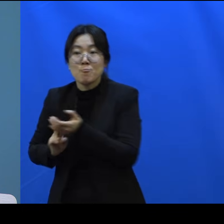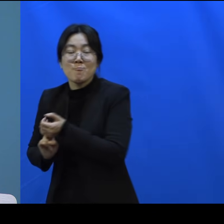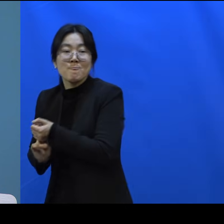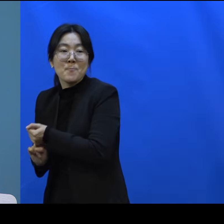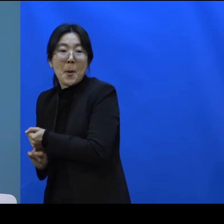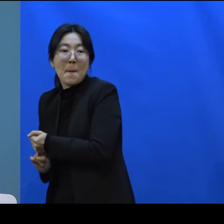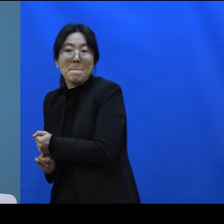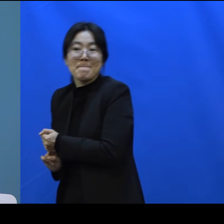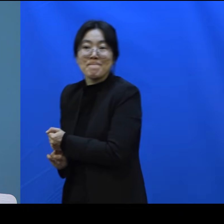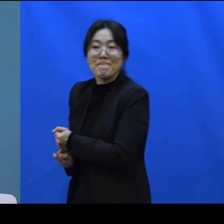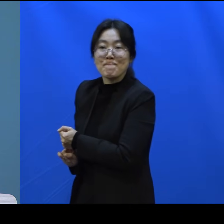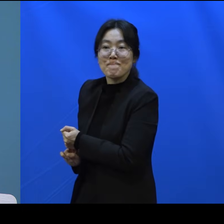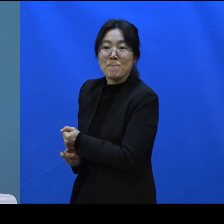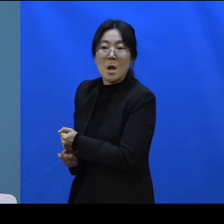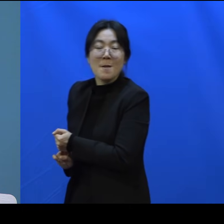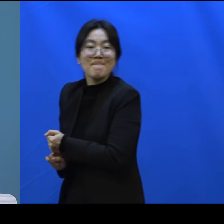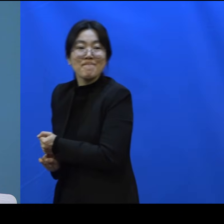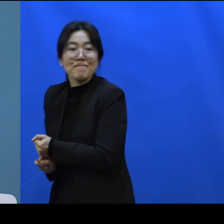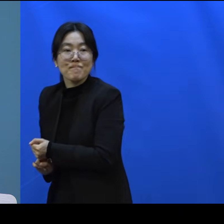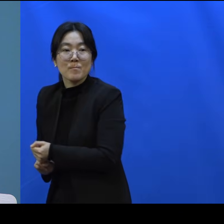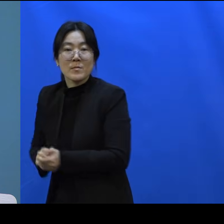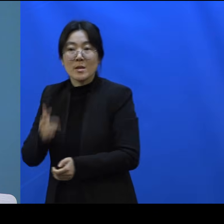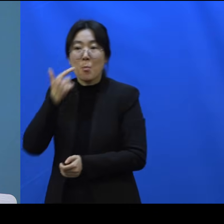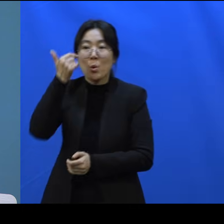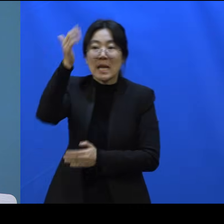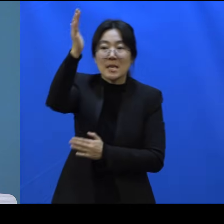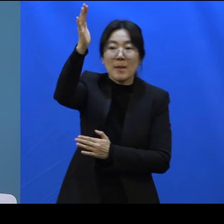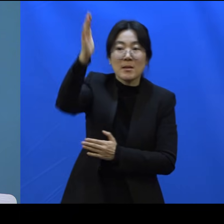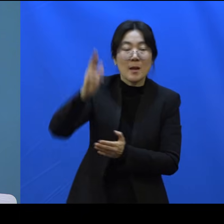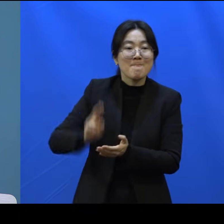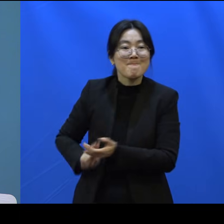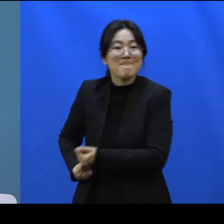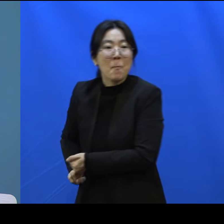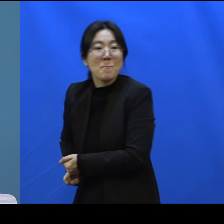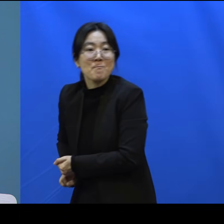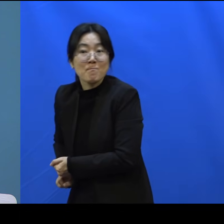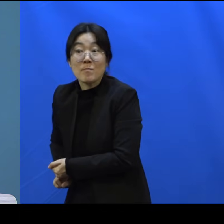내가 얼마나 방탕하였는가를 숨기지 않아요. 커버하지 않아요.